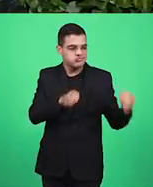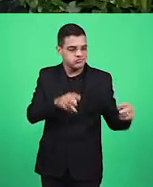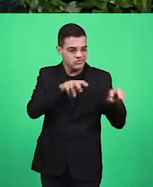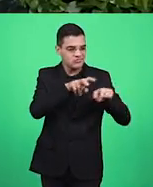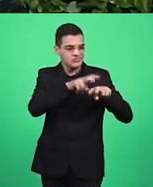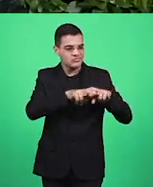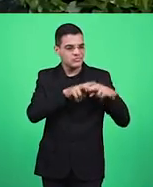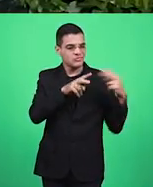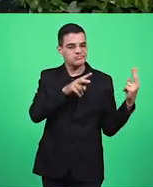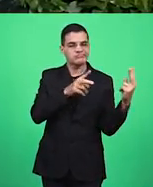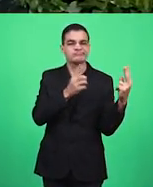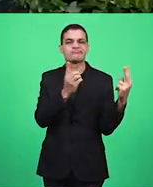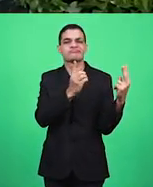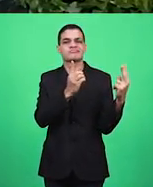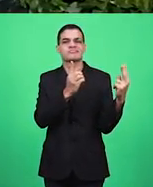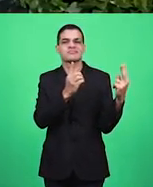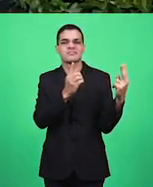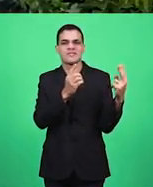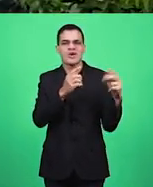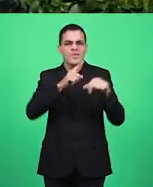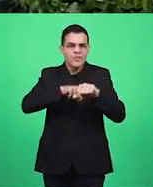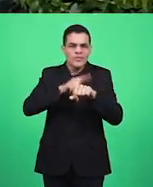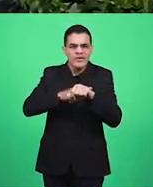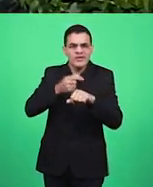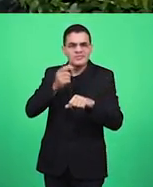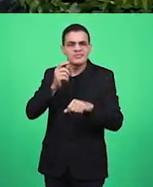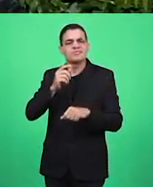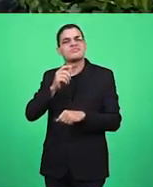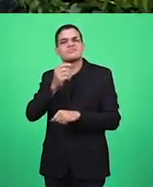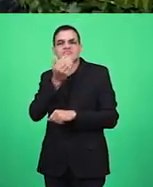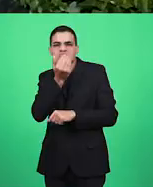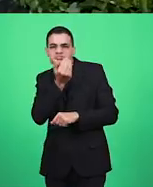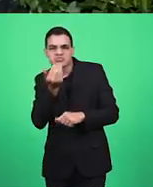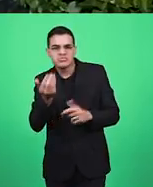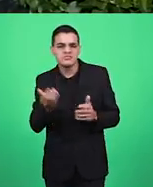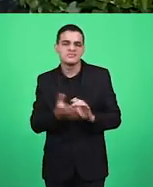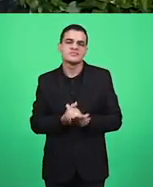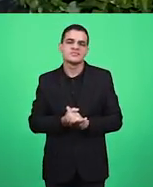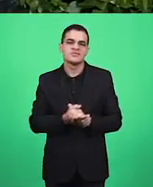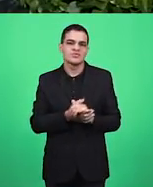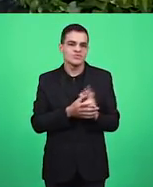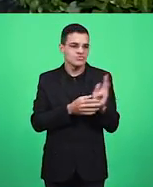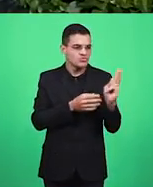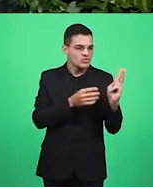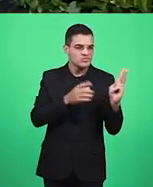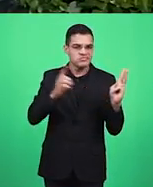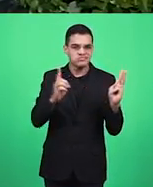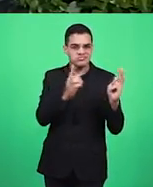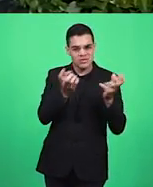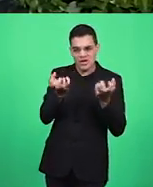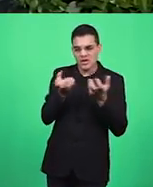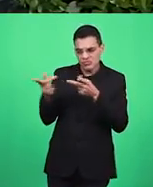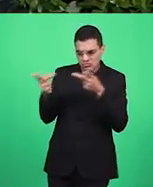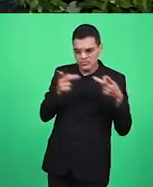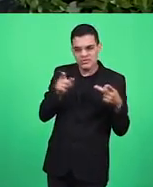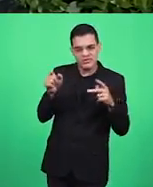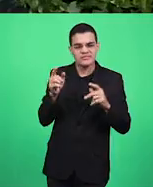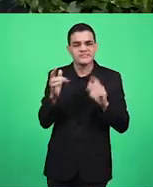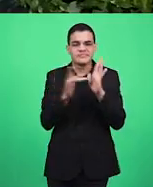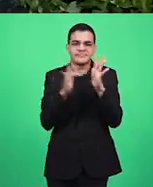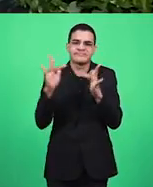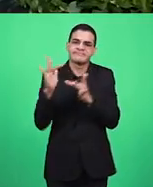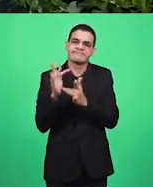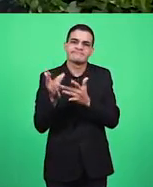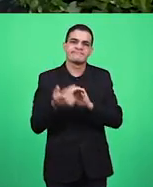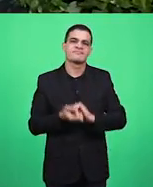за стол с ними. И там был ужин, там была вечеря, да, такая, они хотели,